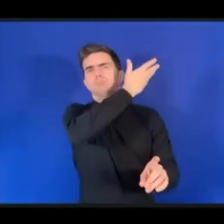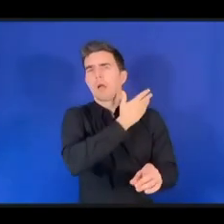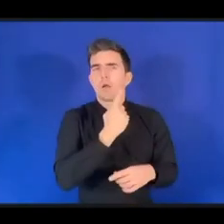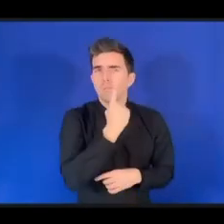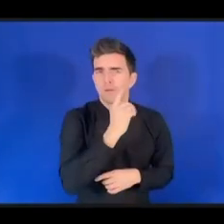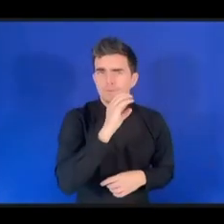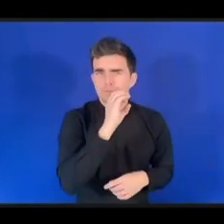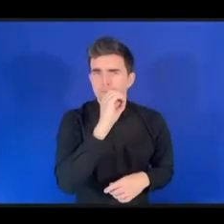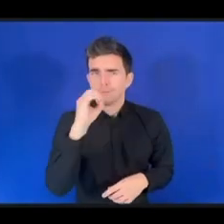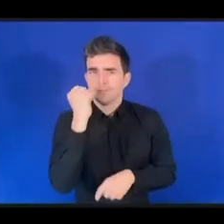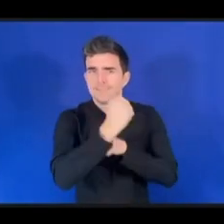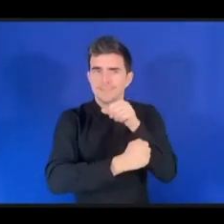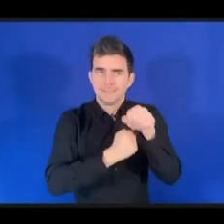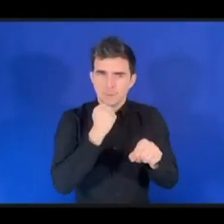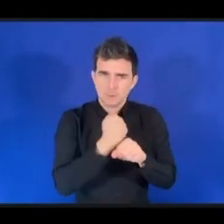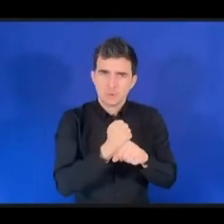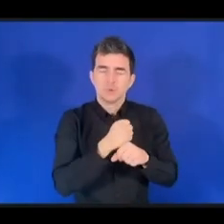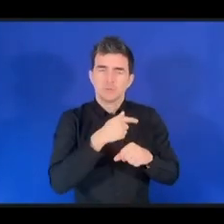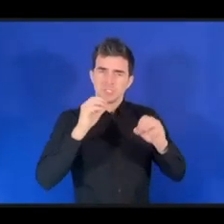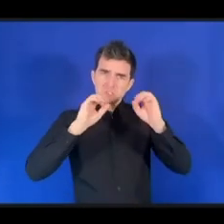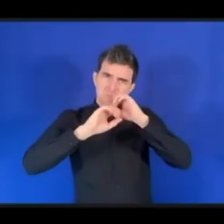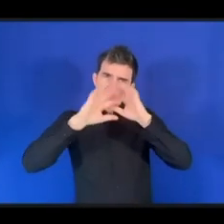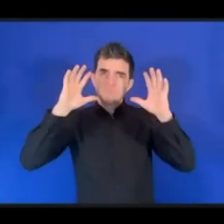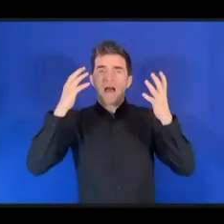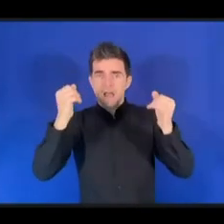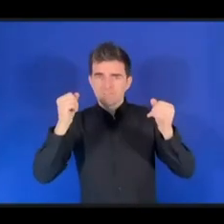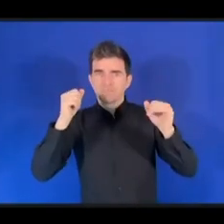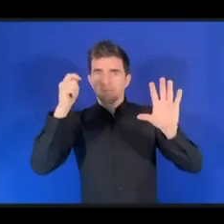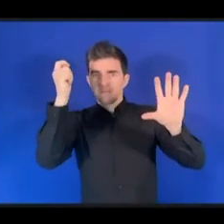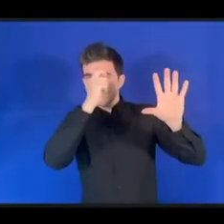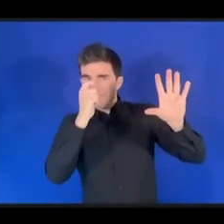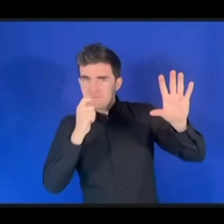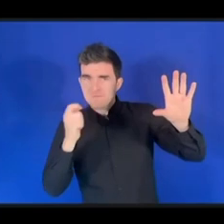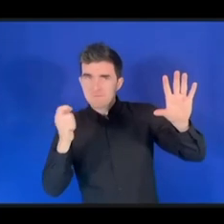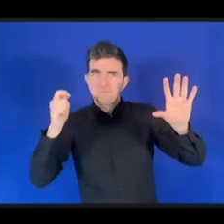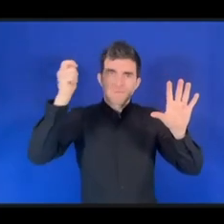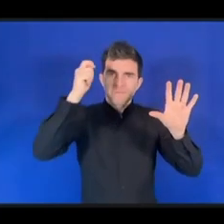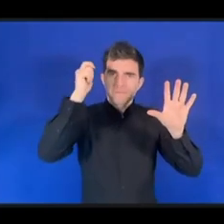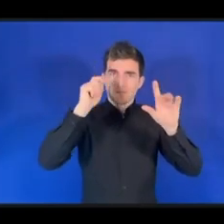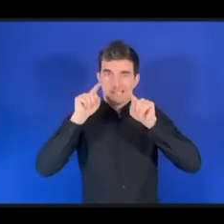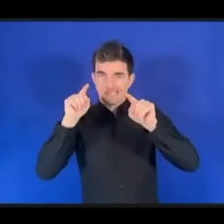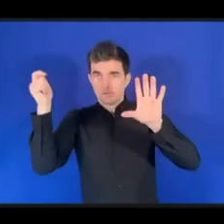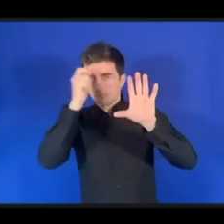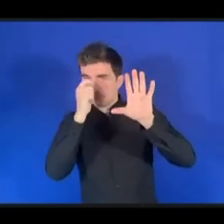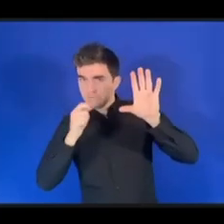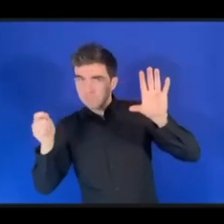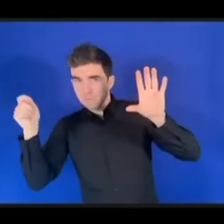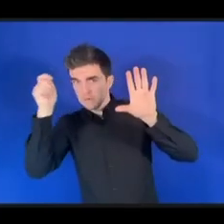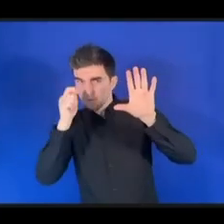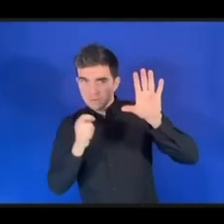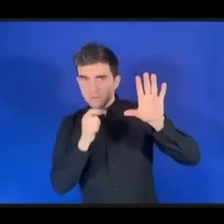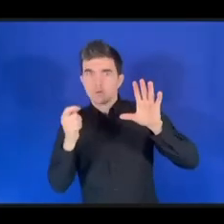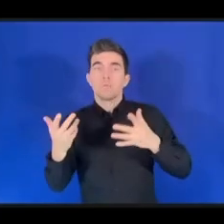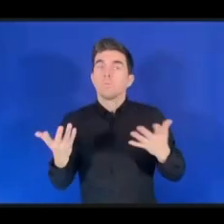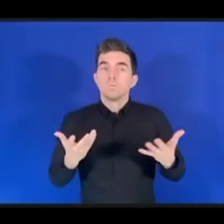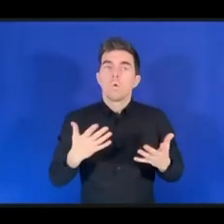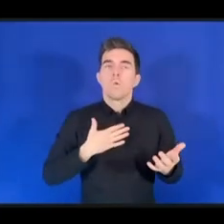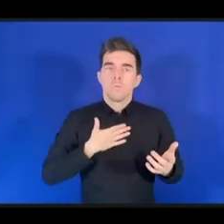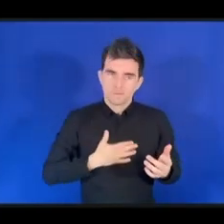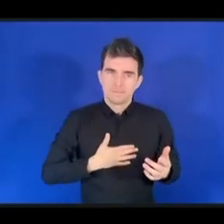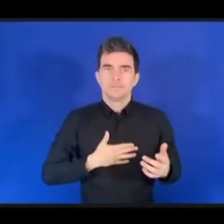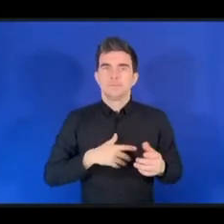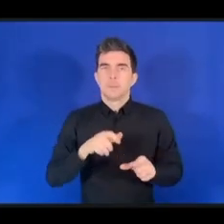ا كان لدينا صور تساعد الناس على فهم